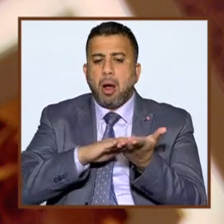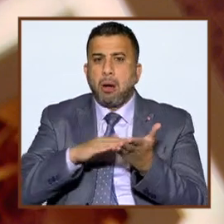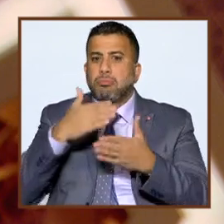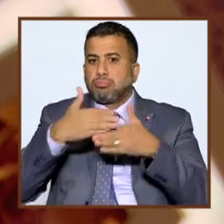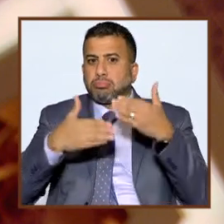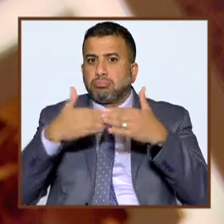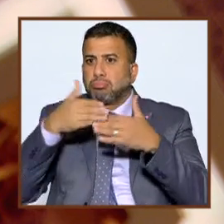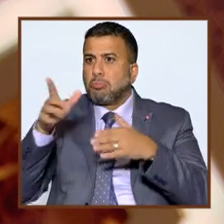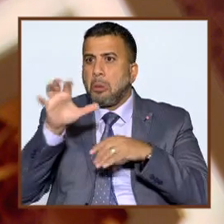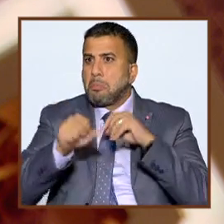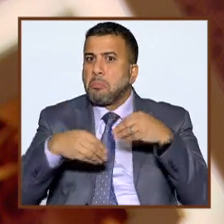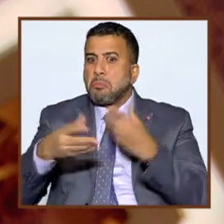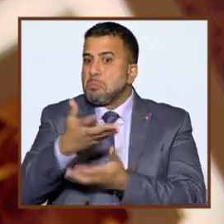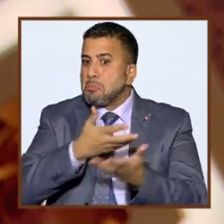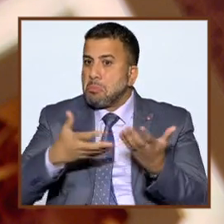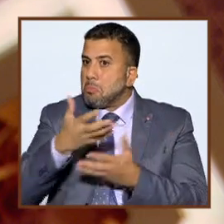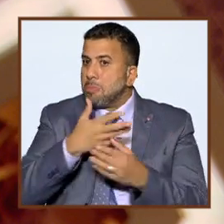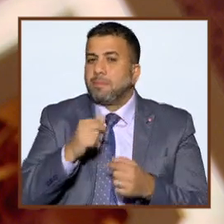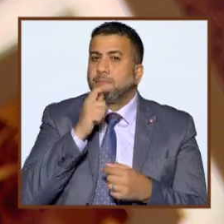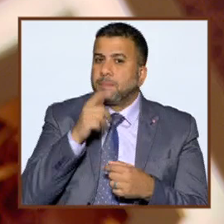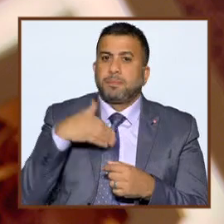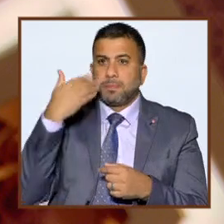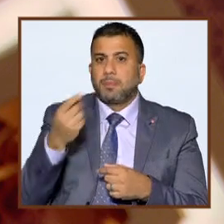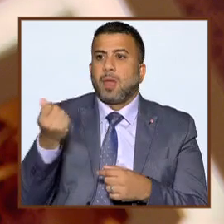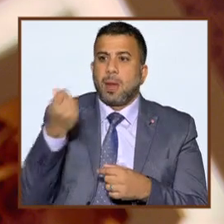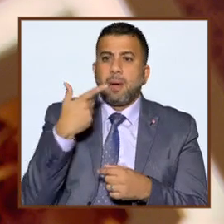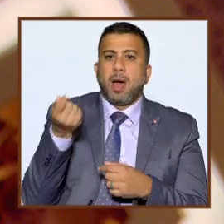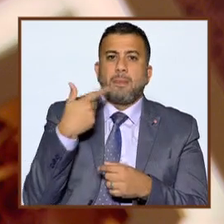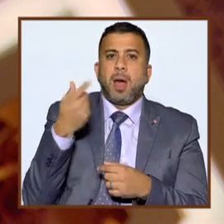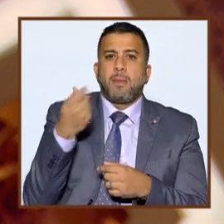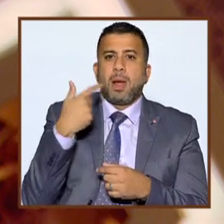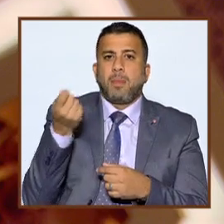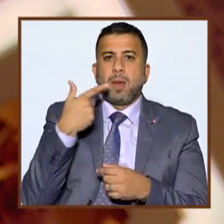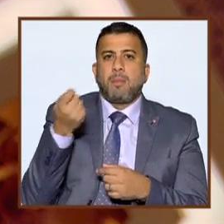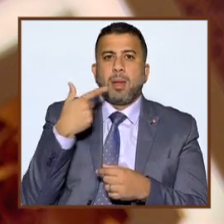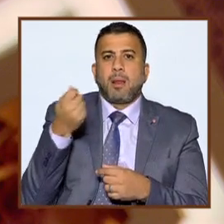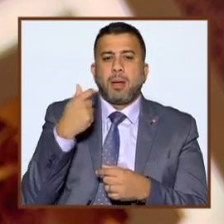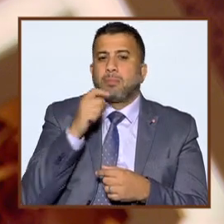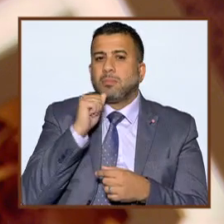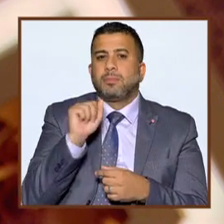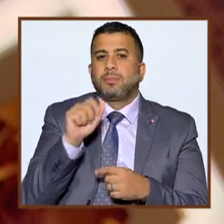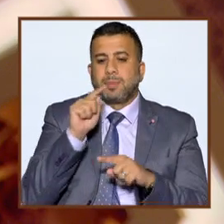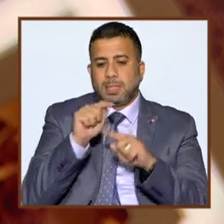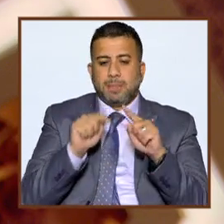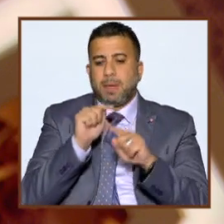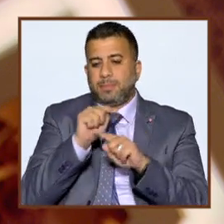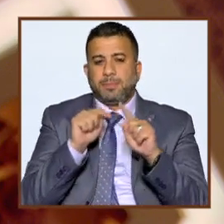السنة الأولى أو بعد السنة الثانية يبدأ نعطيك أرباح بهذا الجزء المشاع اللي يسموه النسبة